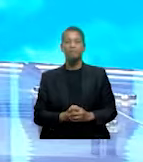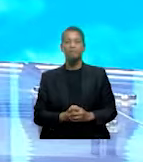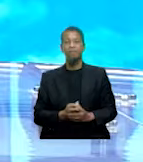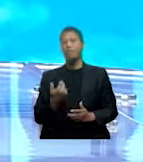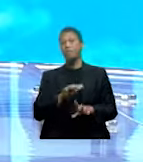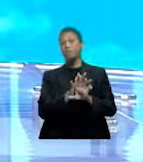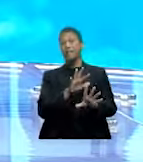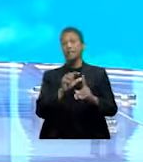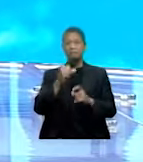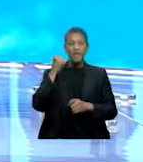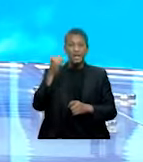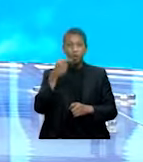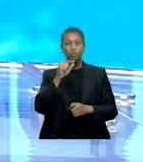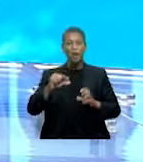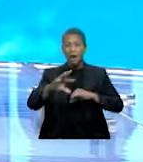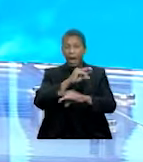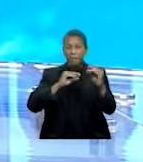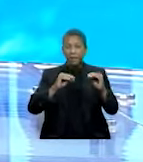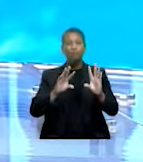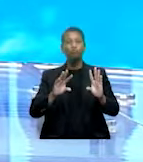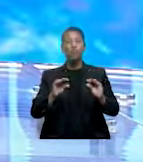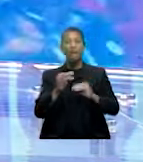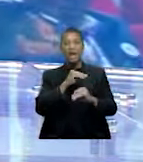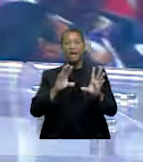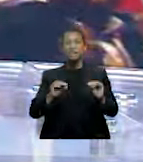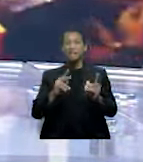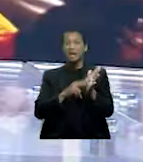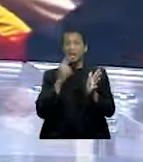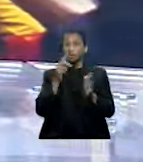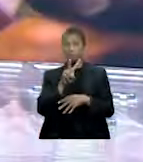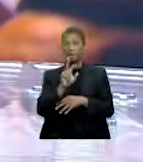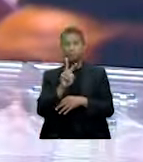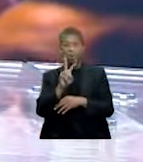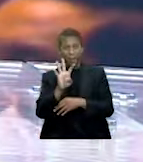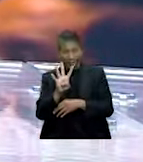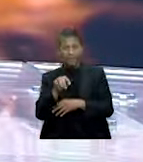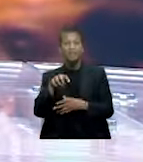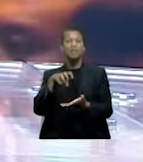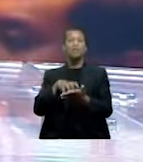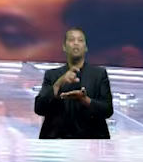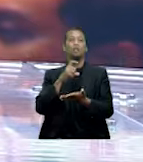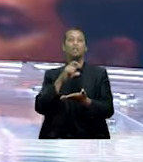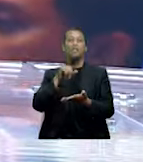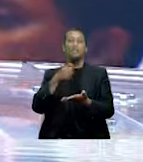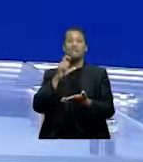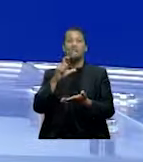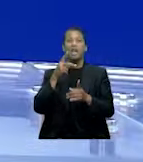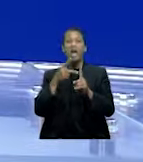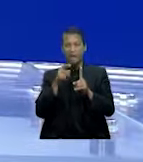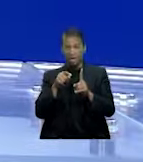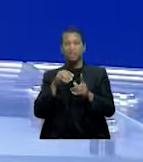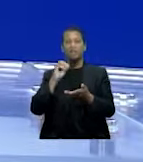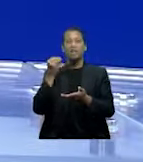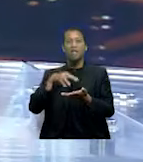Pemirsa, Partai Perindo telah menyelesaikan Musyawarah Kerja Nasional tahun 2024 yang digelar di Jakarta Concert Hall, Jakarta Pusat.